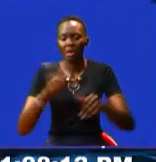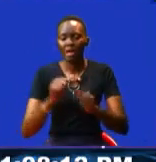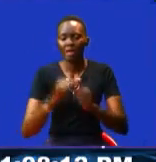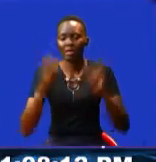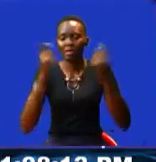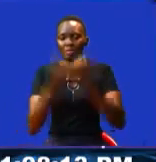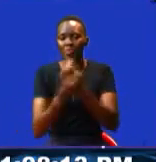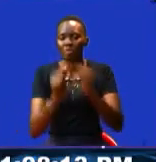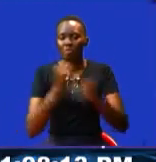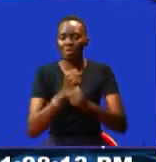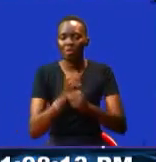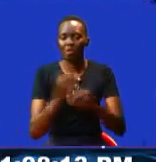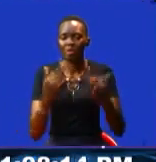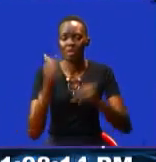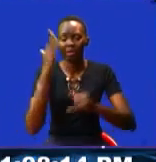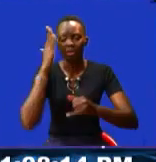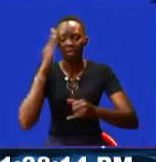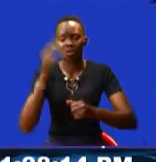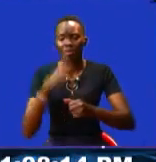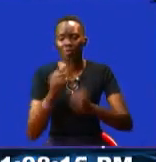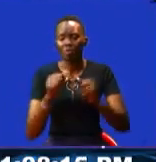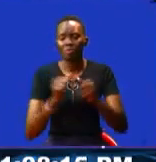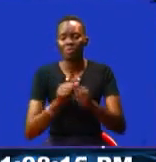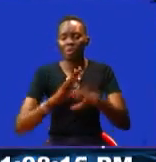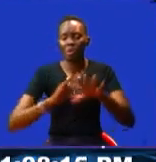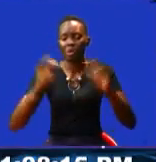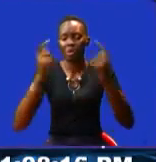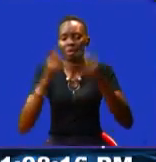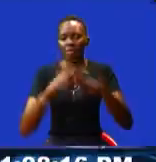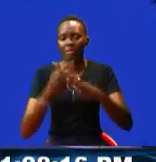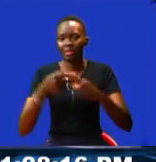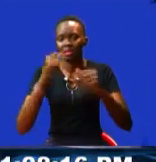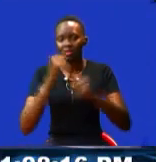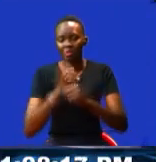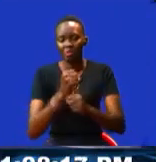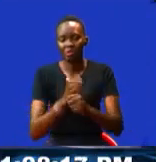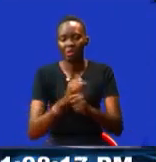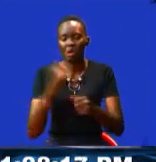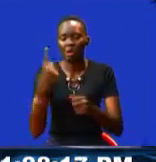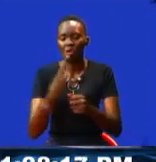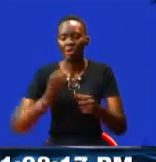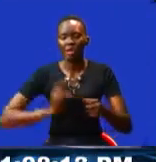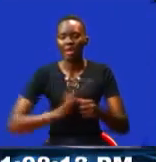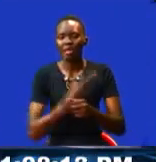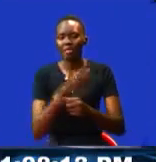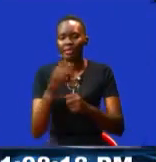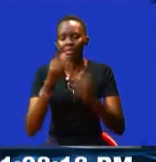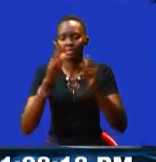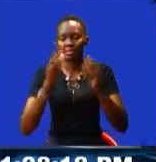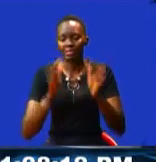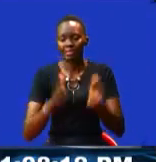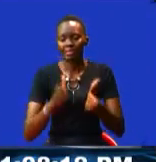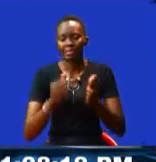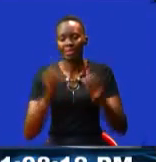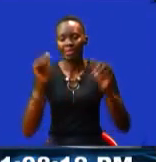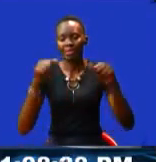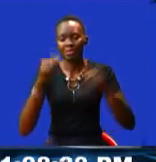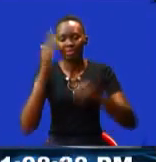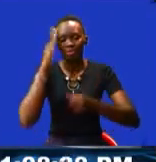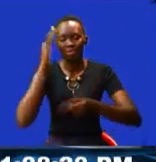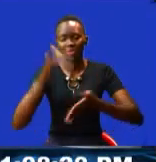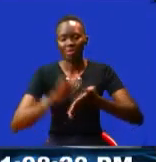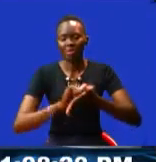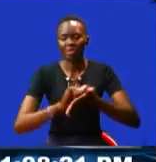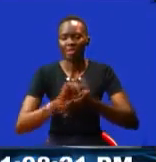Haitafanyika. Sisi tunajua wale waita strike Kenya hii inafanyike na itingize engine NAT. Hao walimu wazima wajue ni